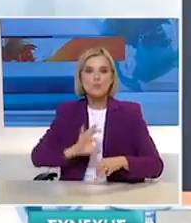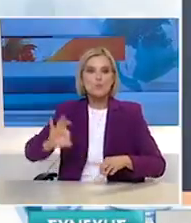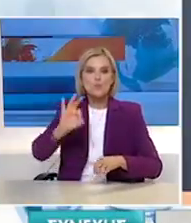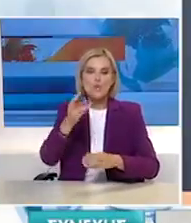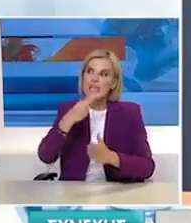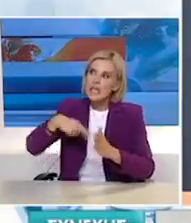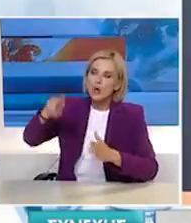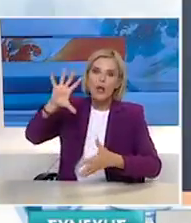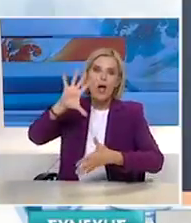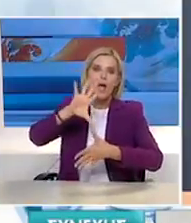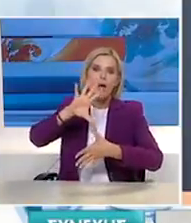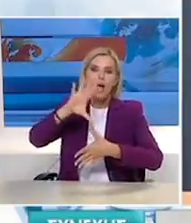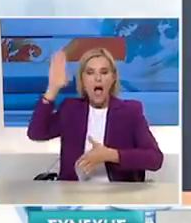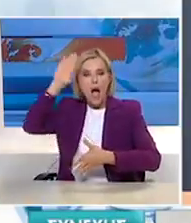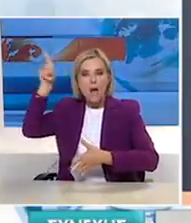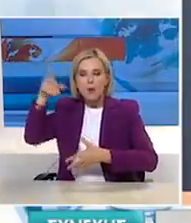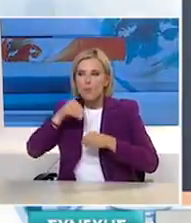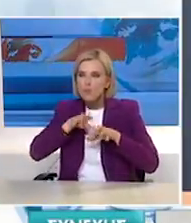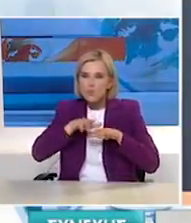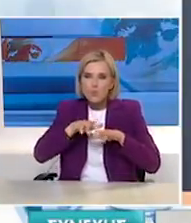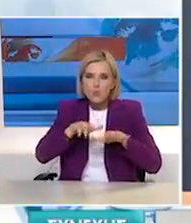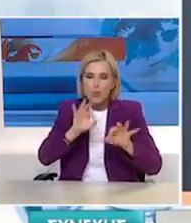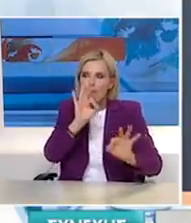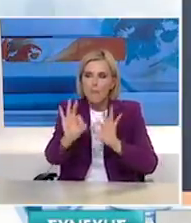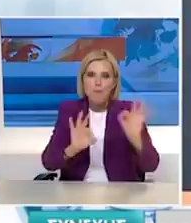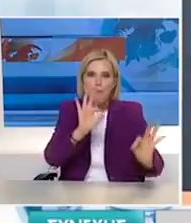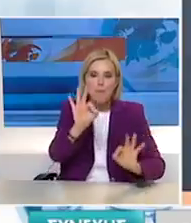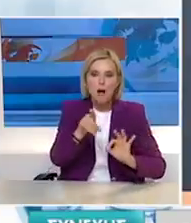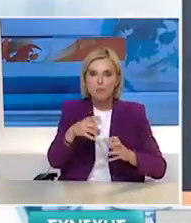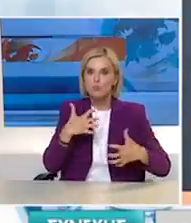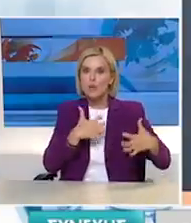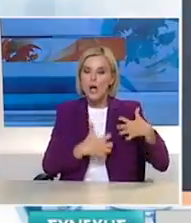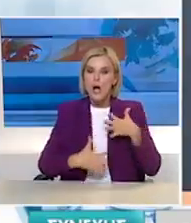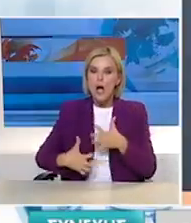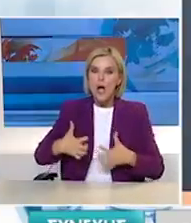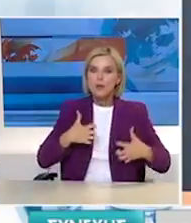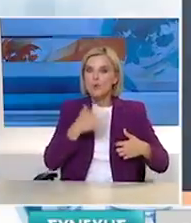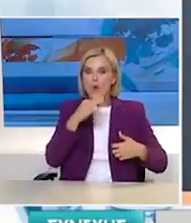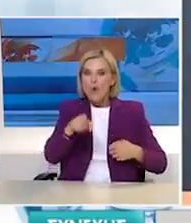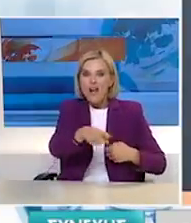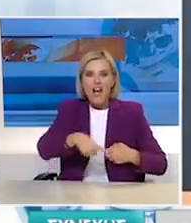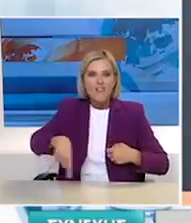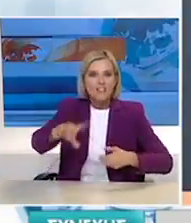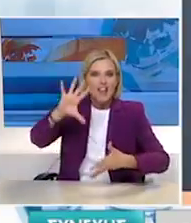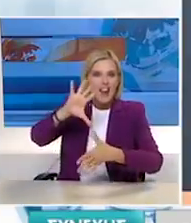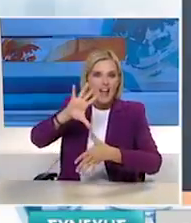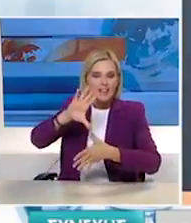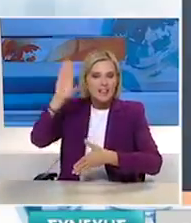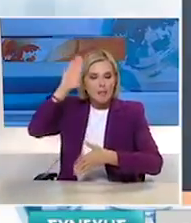Αμερική. Αυτή η εξάπλωση έχει δημιουργήσει μια παγκόσμια ανησυχία, γιατί αφορά κυρίως φτωχές χώρες.